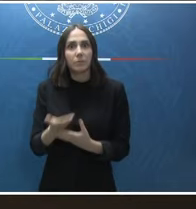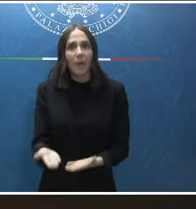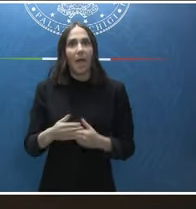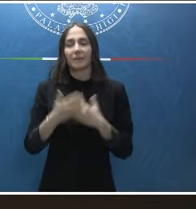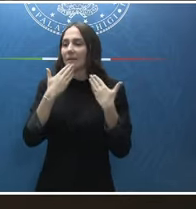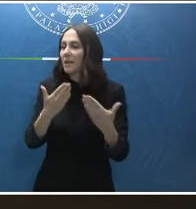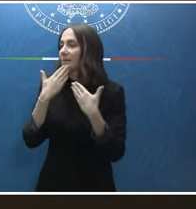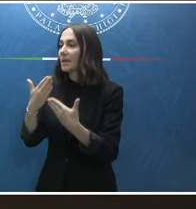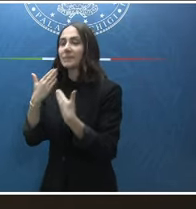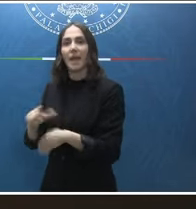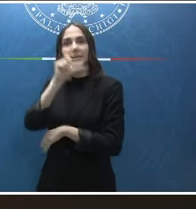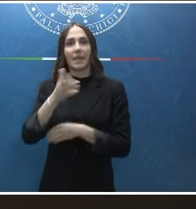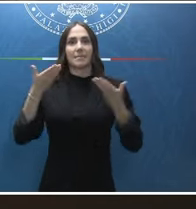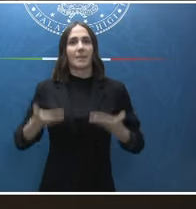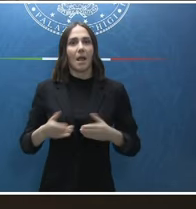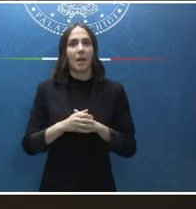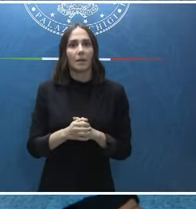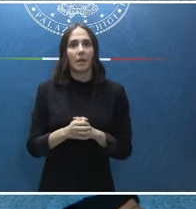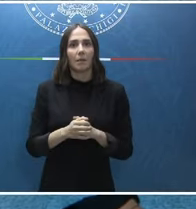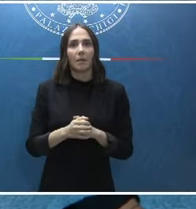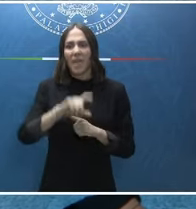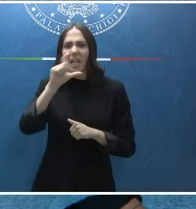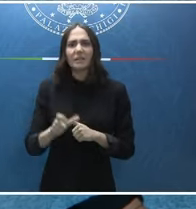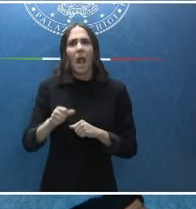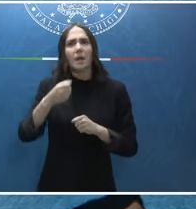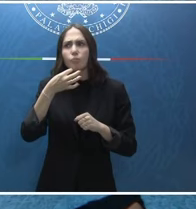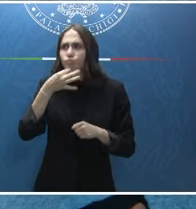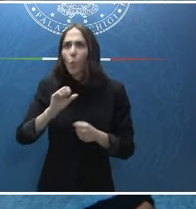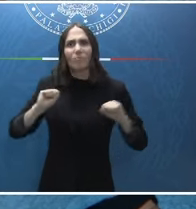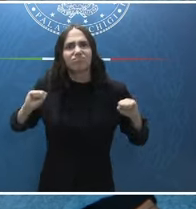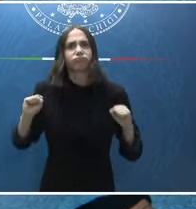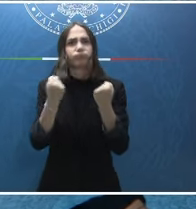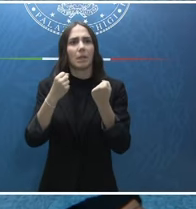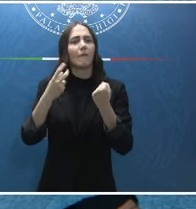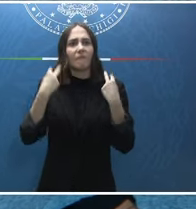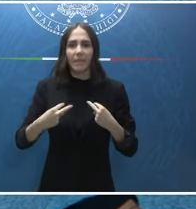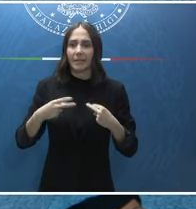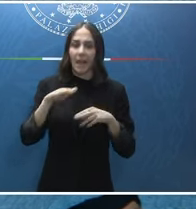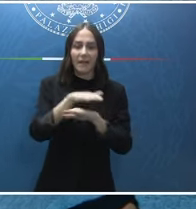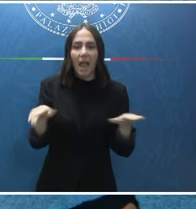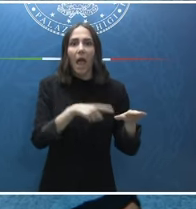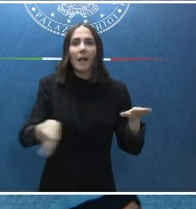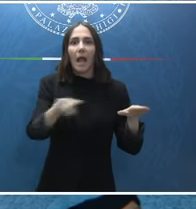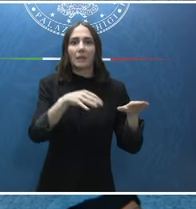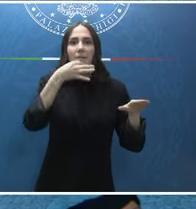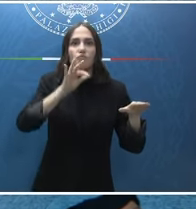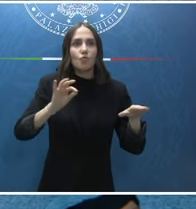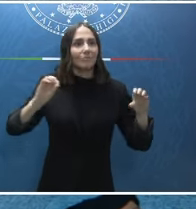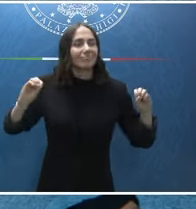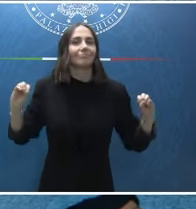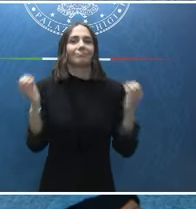di questa Italia, che vuole riscattare la vita di questi ragazzi, perché stiamo celebrando oggi la risurrezione della